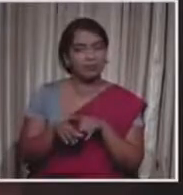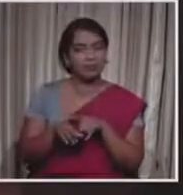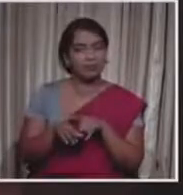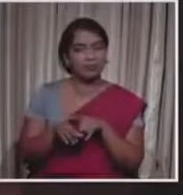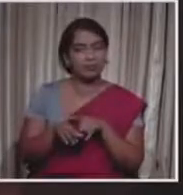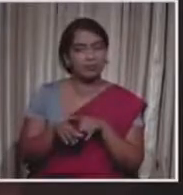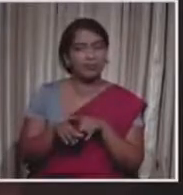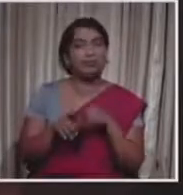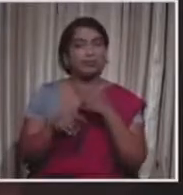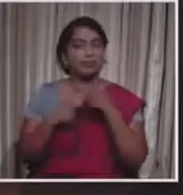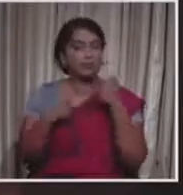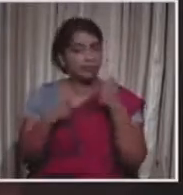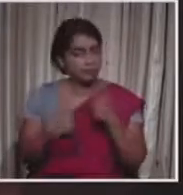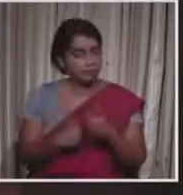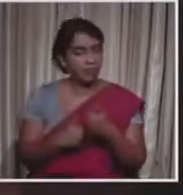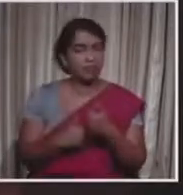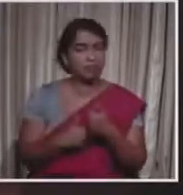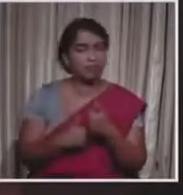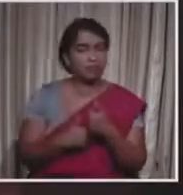ඉතාමත්ම